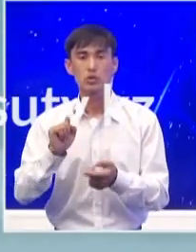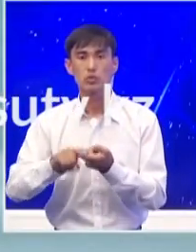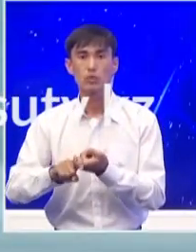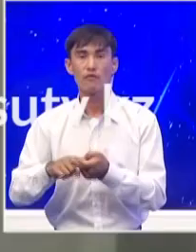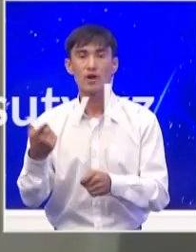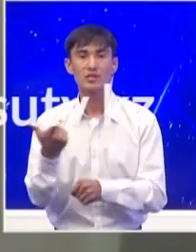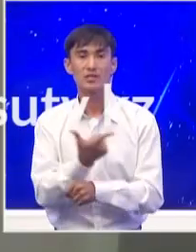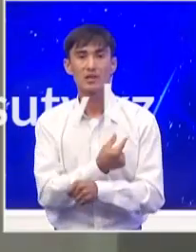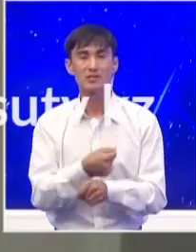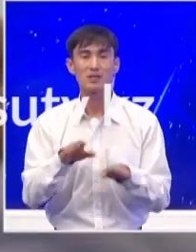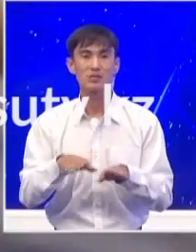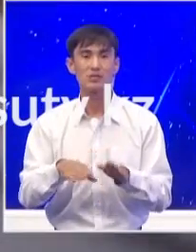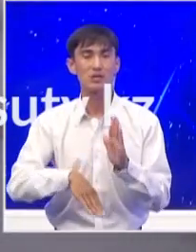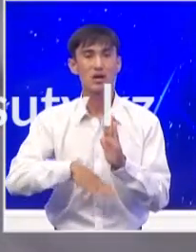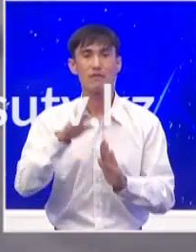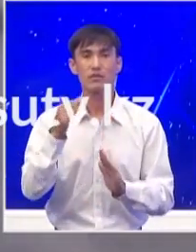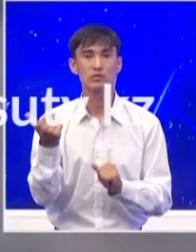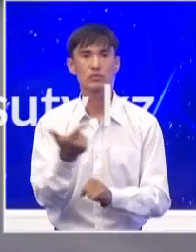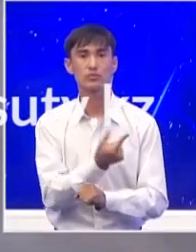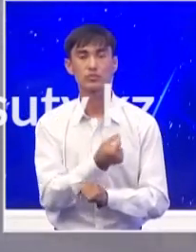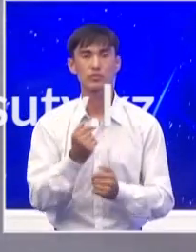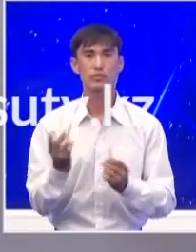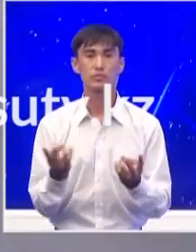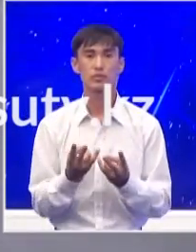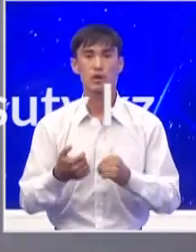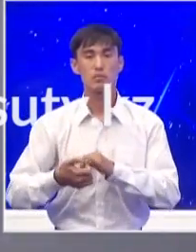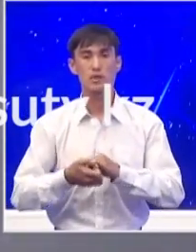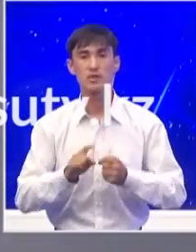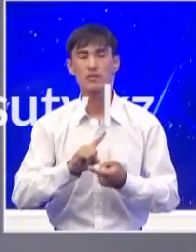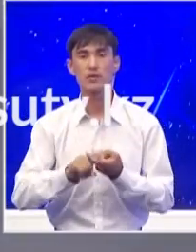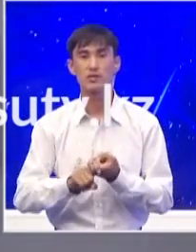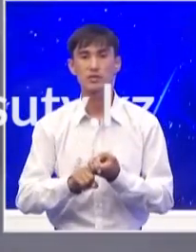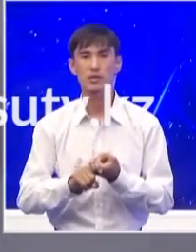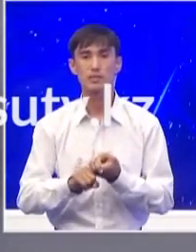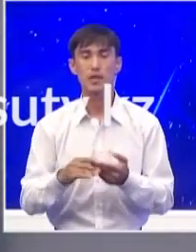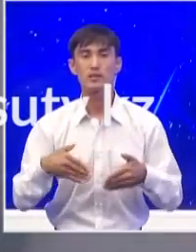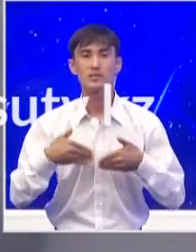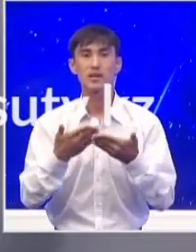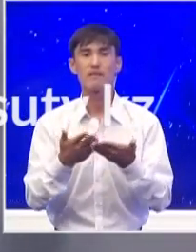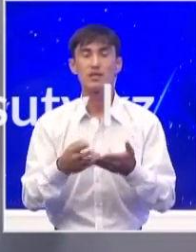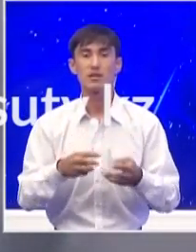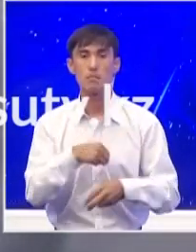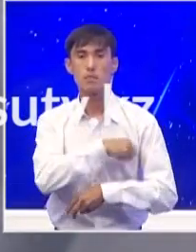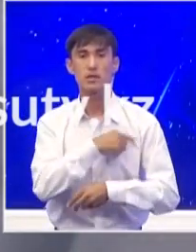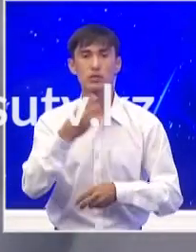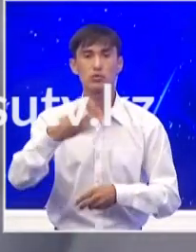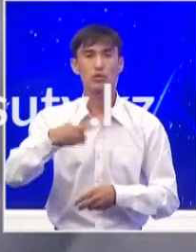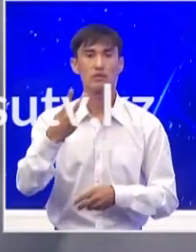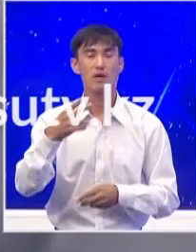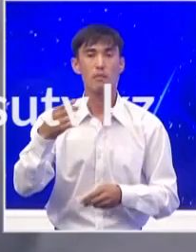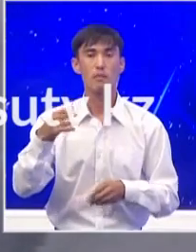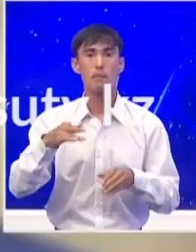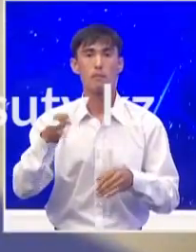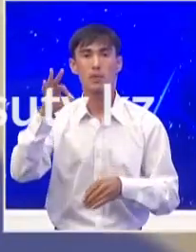вакцинация остается самыми эффективными способами борьбы с инфекцией по заявления медиков 42 процента населения